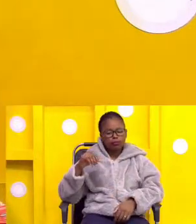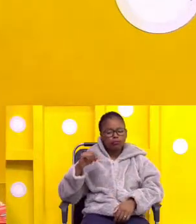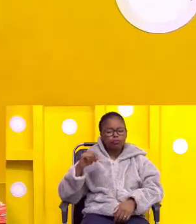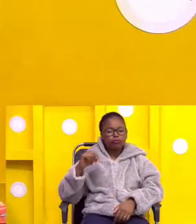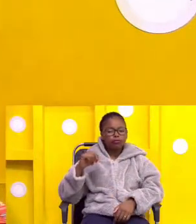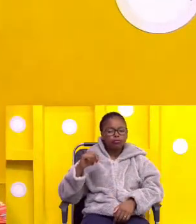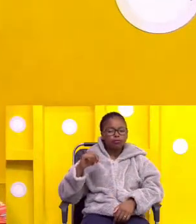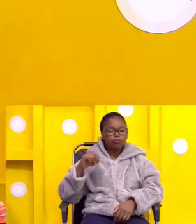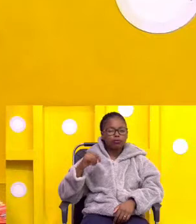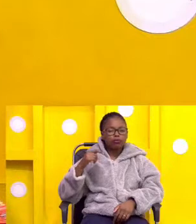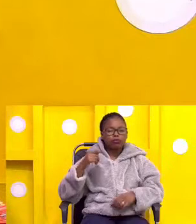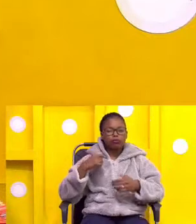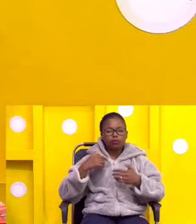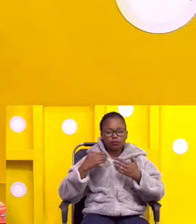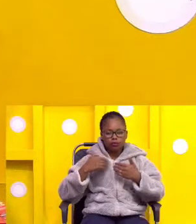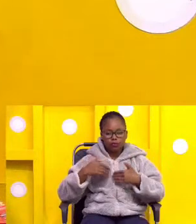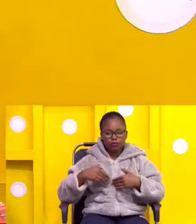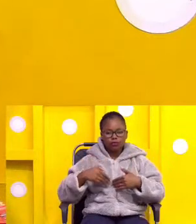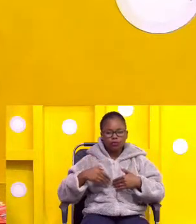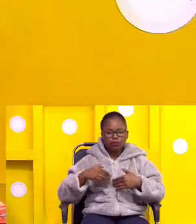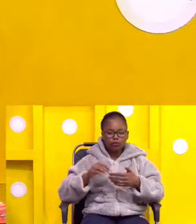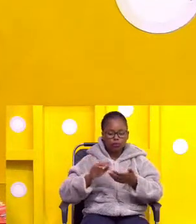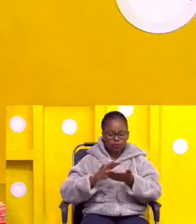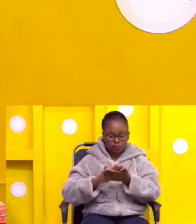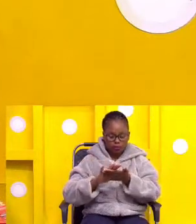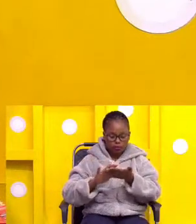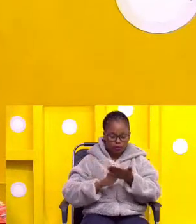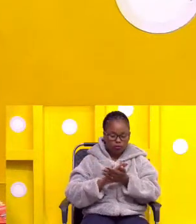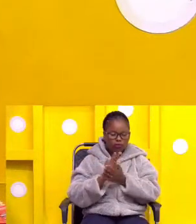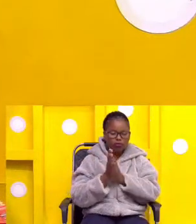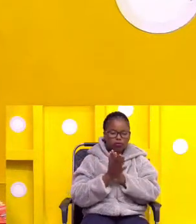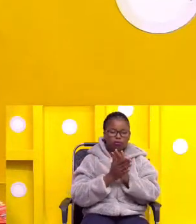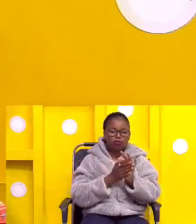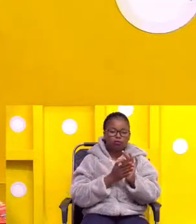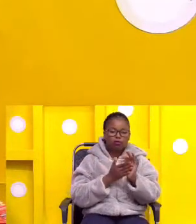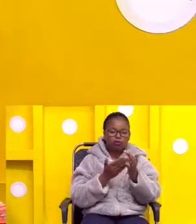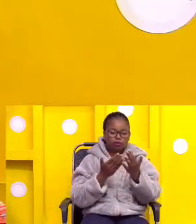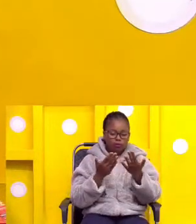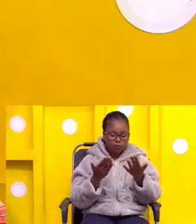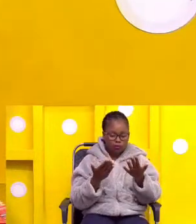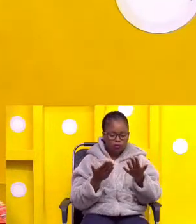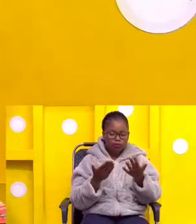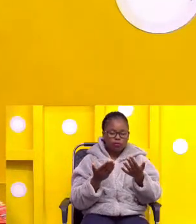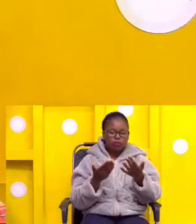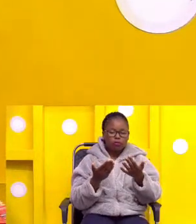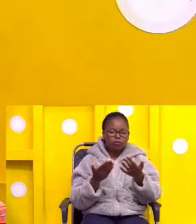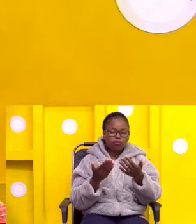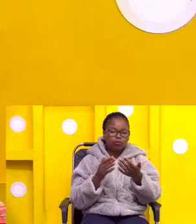gakĩnjĩra hau njani paka mabuta mimi sikukua ũkipaka na mabuta nĩ pake